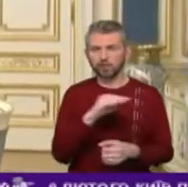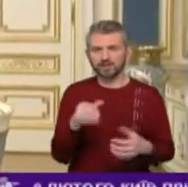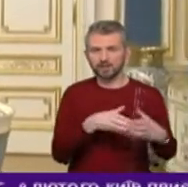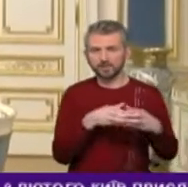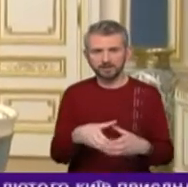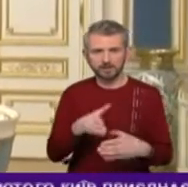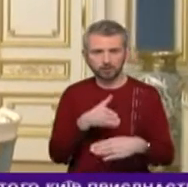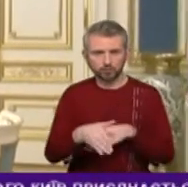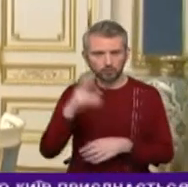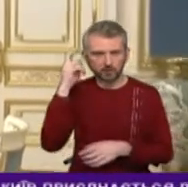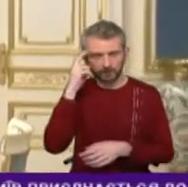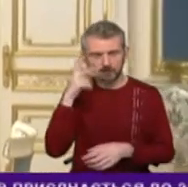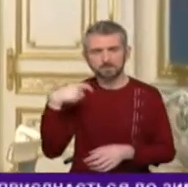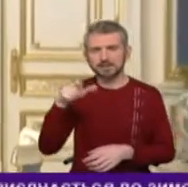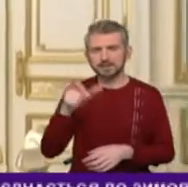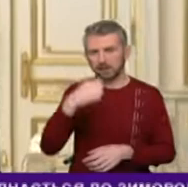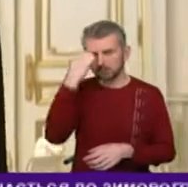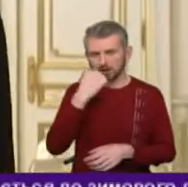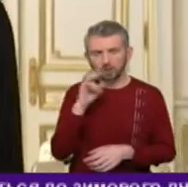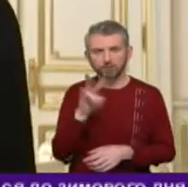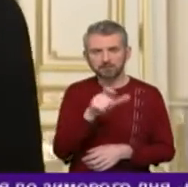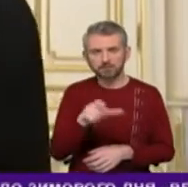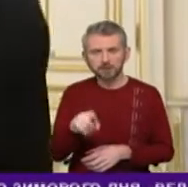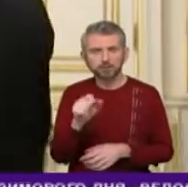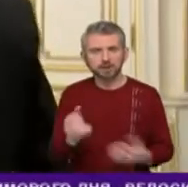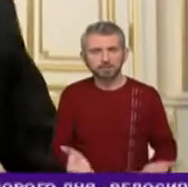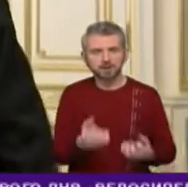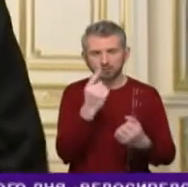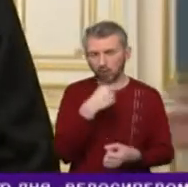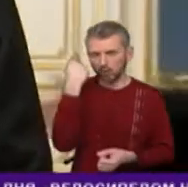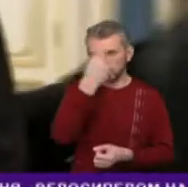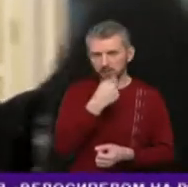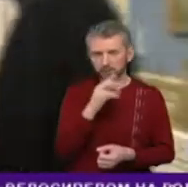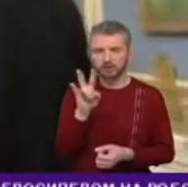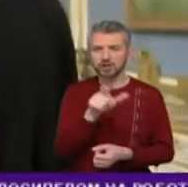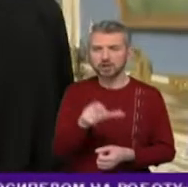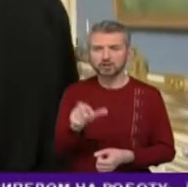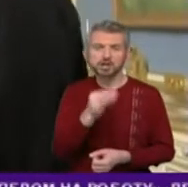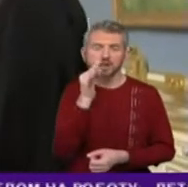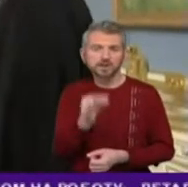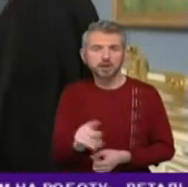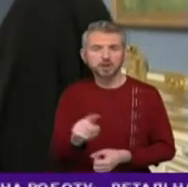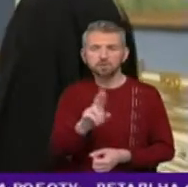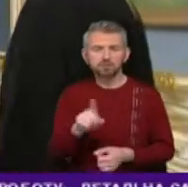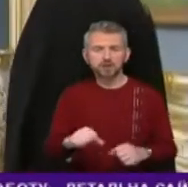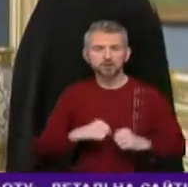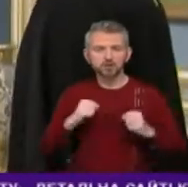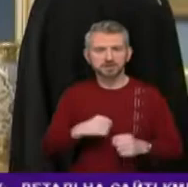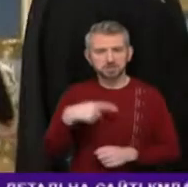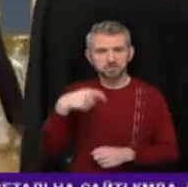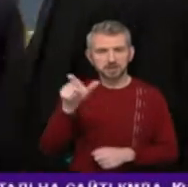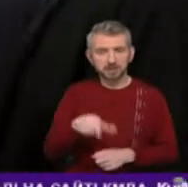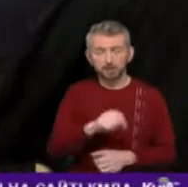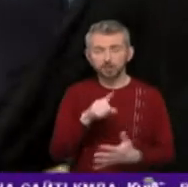візитом у Києві. Президент подякував єпископам за підтримку особисто. Священнослужителі зауважили, що без зусиль гаранта у